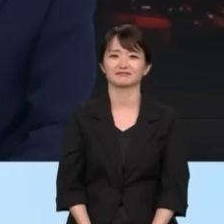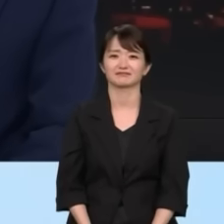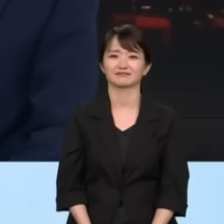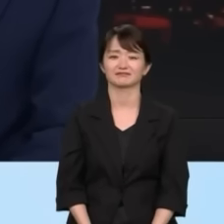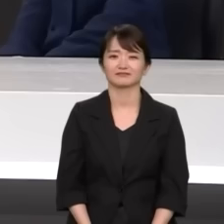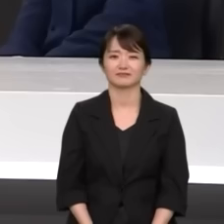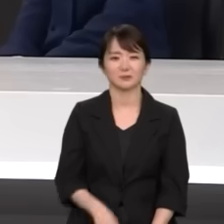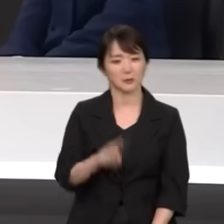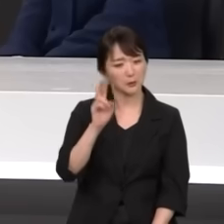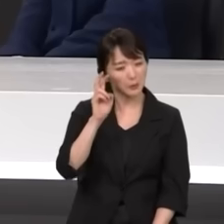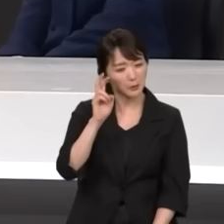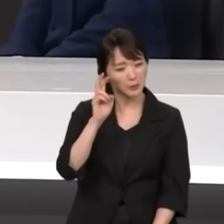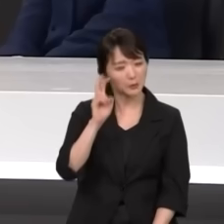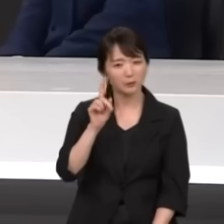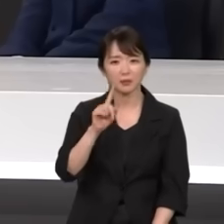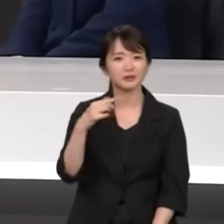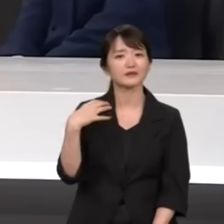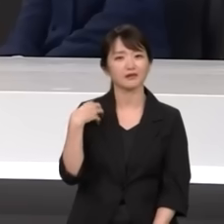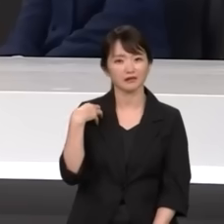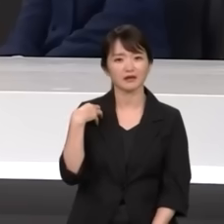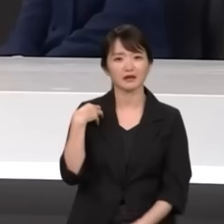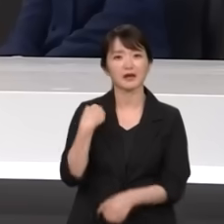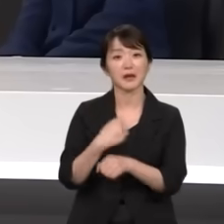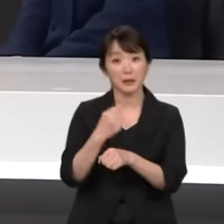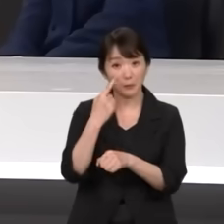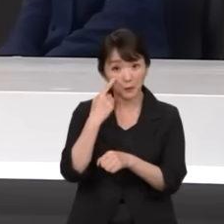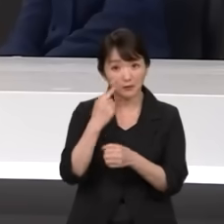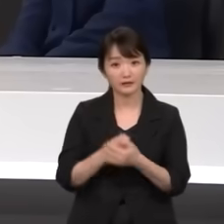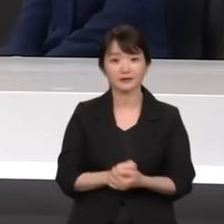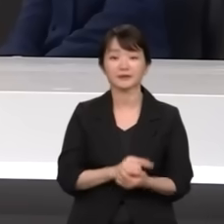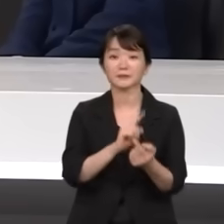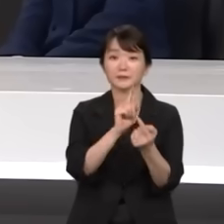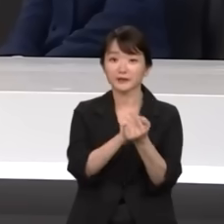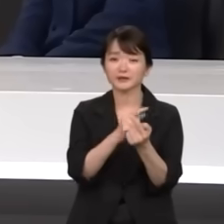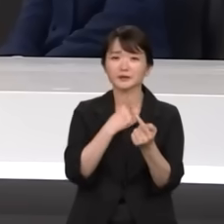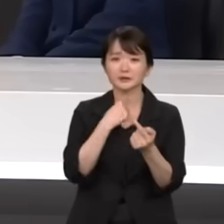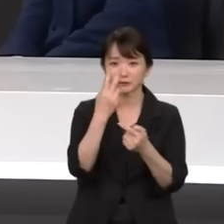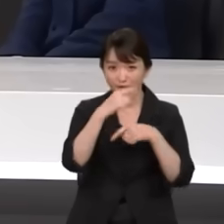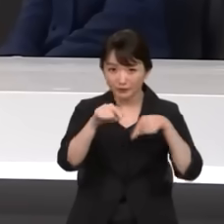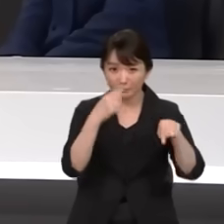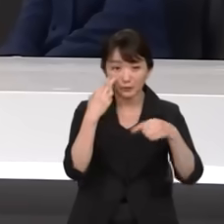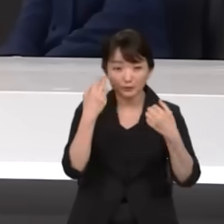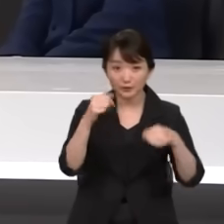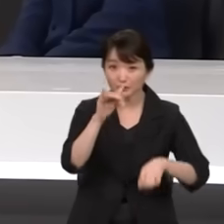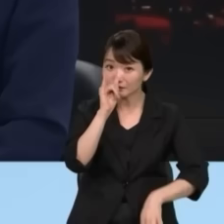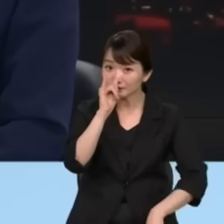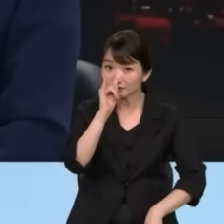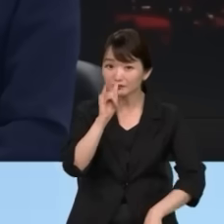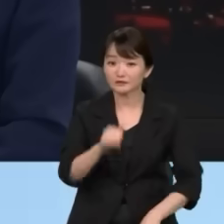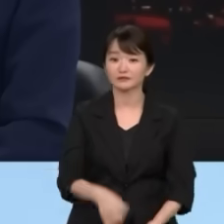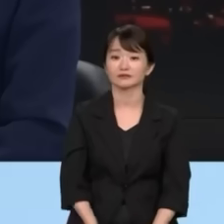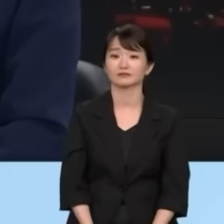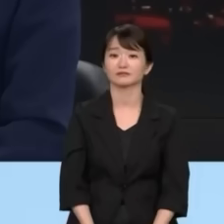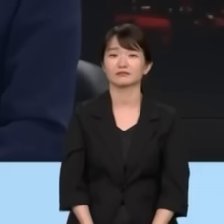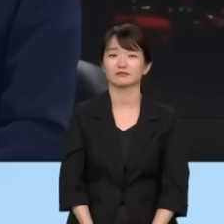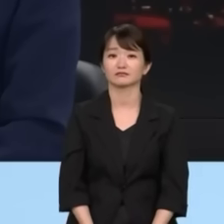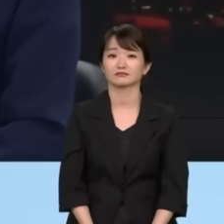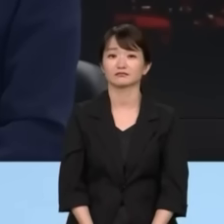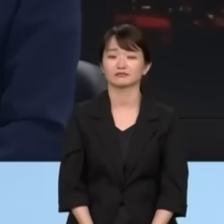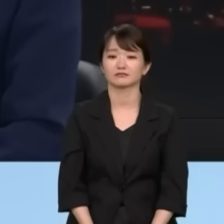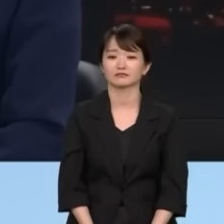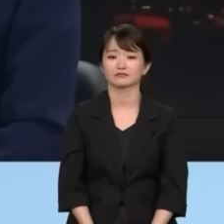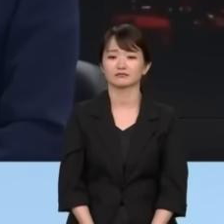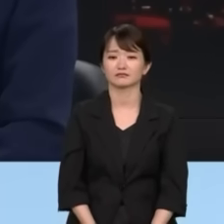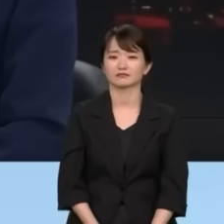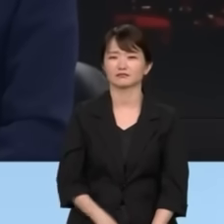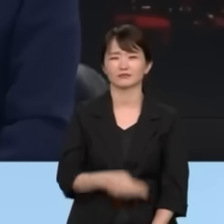그럼 혹시이 보고 싶다거나 아니면 만나보고 싶은 감독이나 배우가 있으십니까